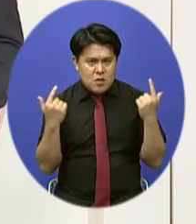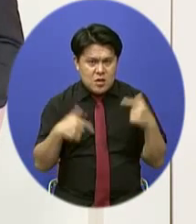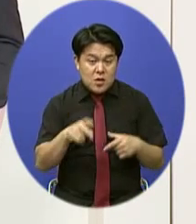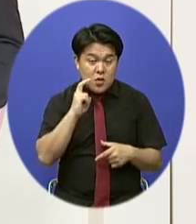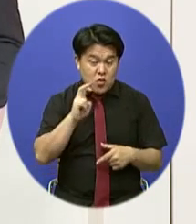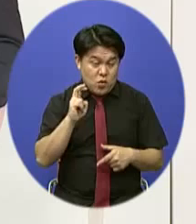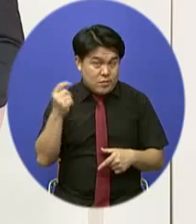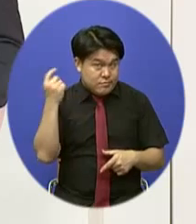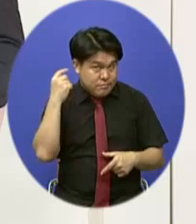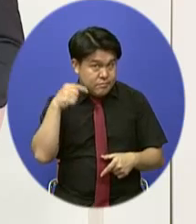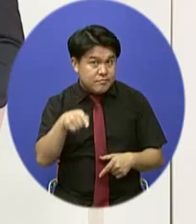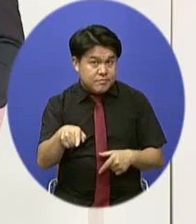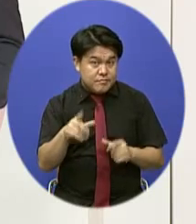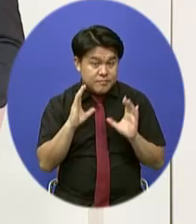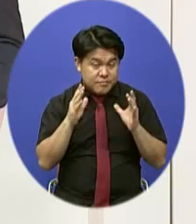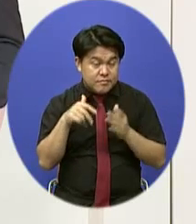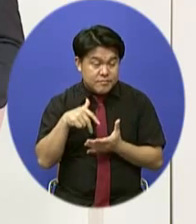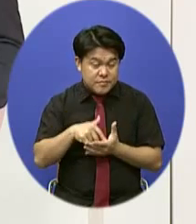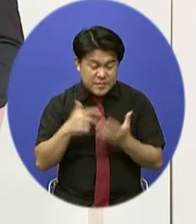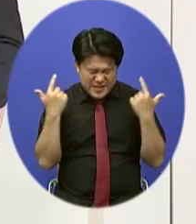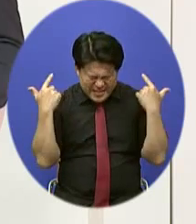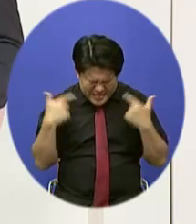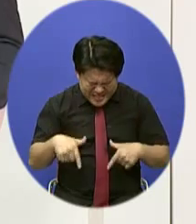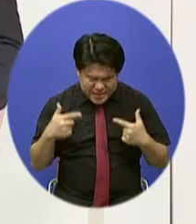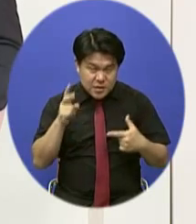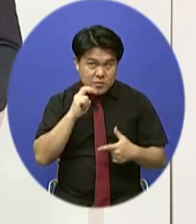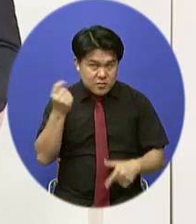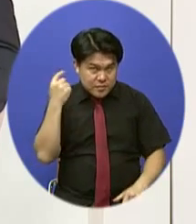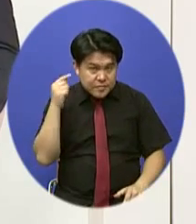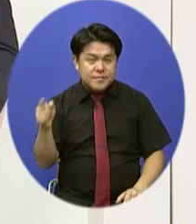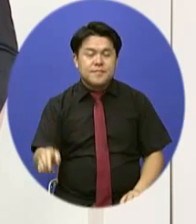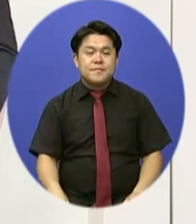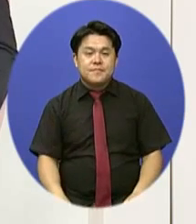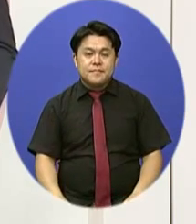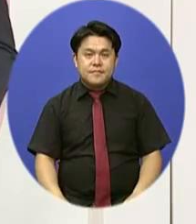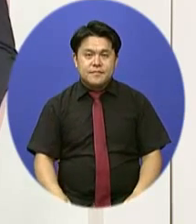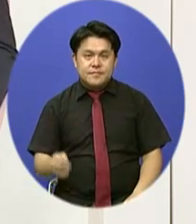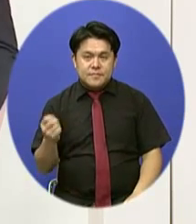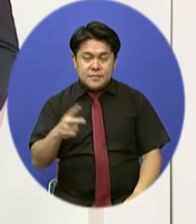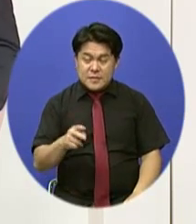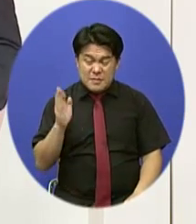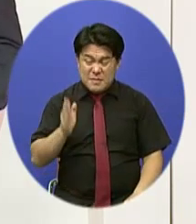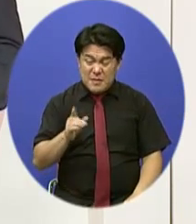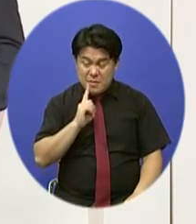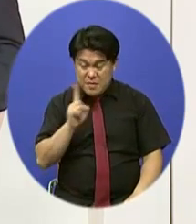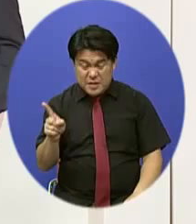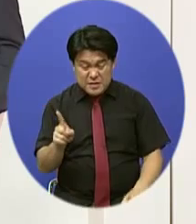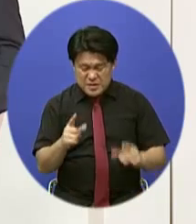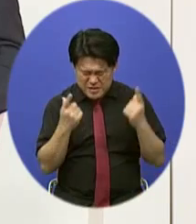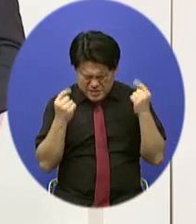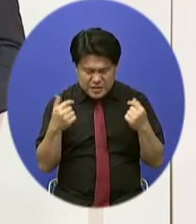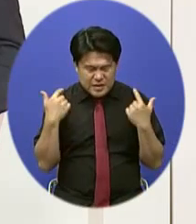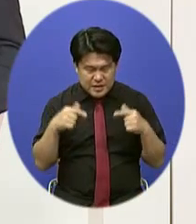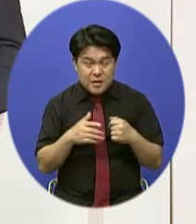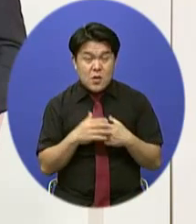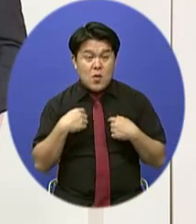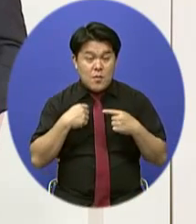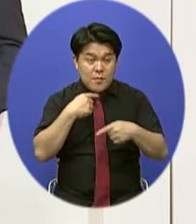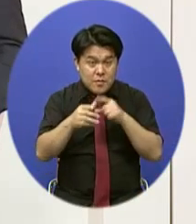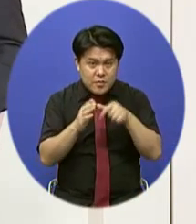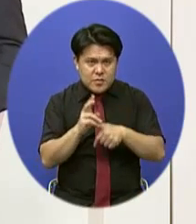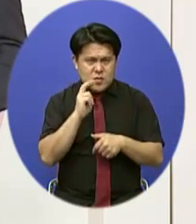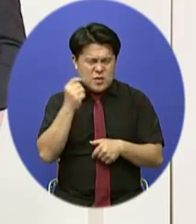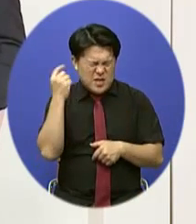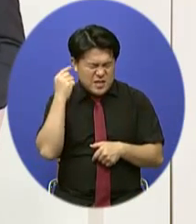틀어놔요. 음악을 씻을 때도 그렇고 그 말릴 때도 그렇고 네. 옷을 갈아입을 때도 음악을 크게